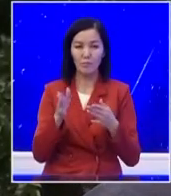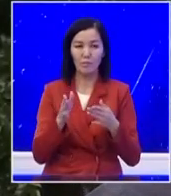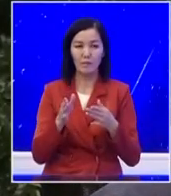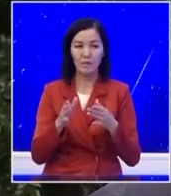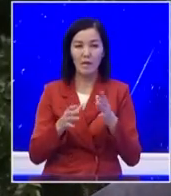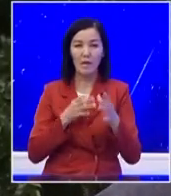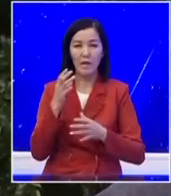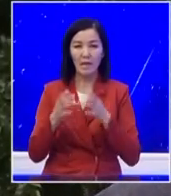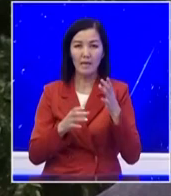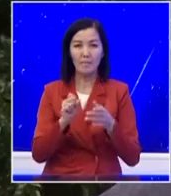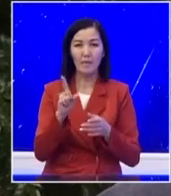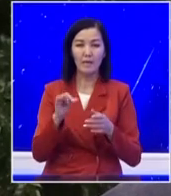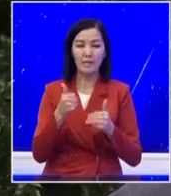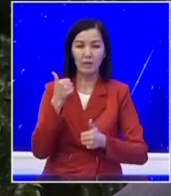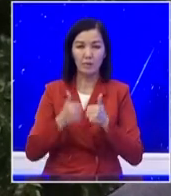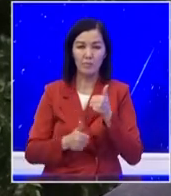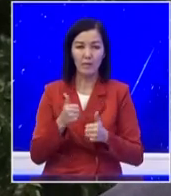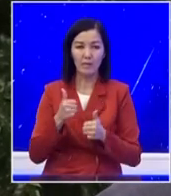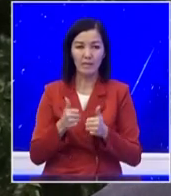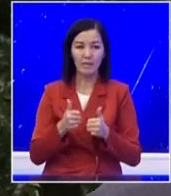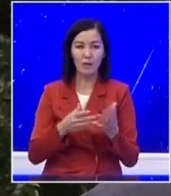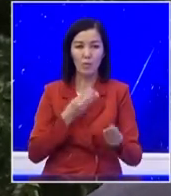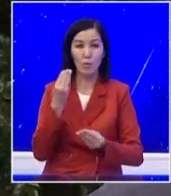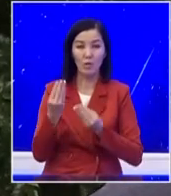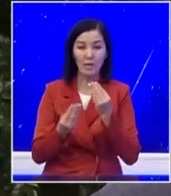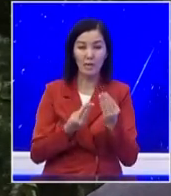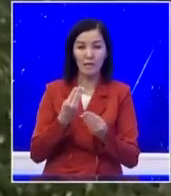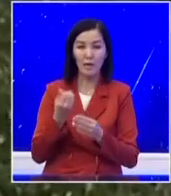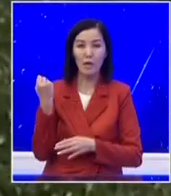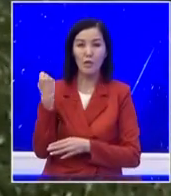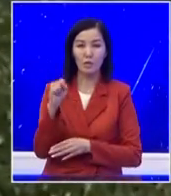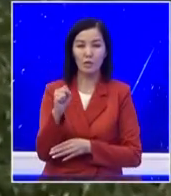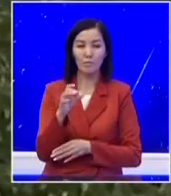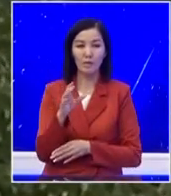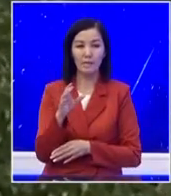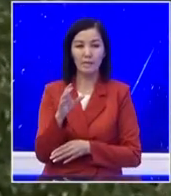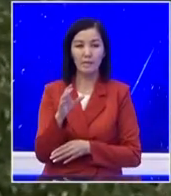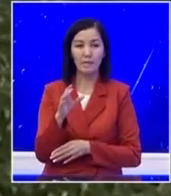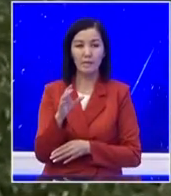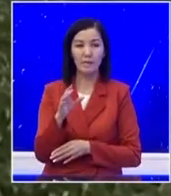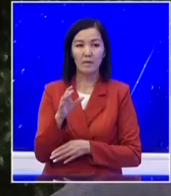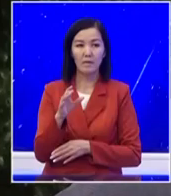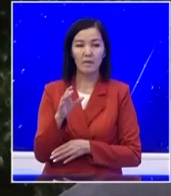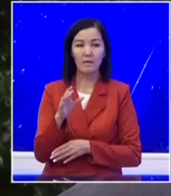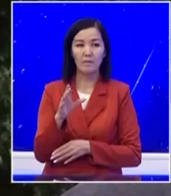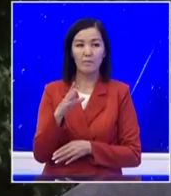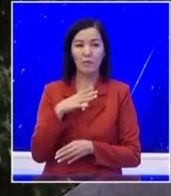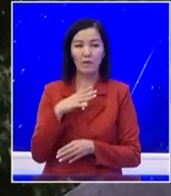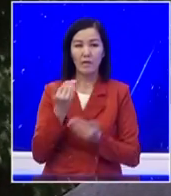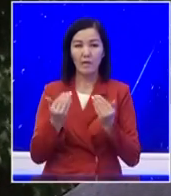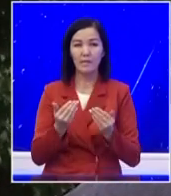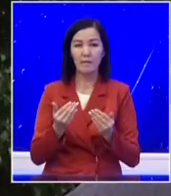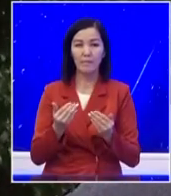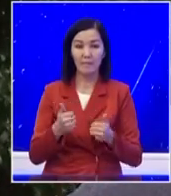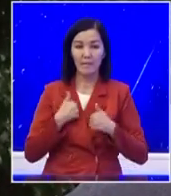Алим чемпионата, Азия чемпионата, Азия чемпионат ойындарында жеңімпаз болған, жүлдегерлер болған. Және де қазір бізде соған